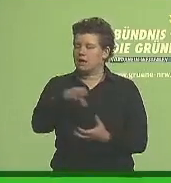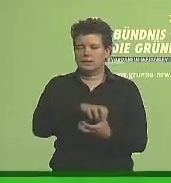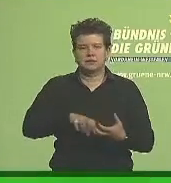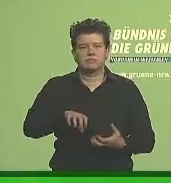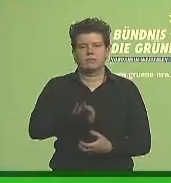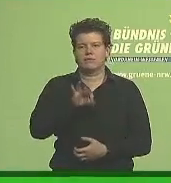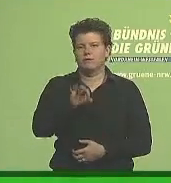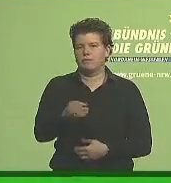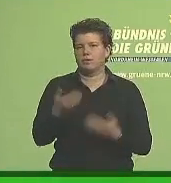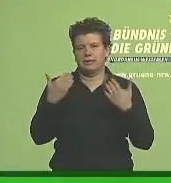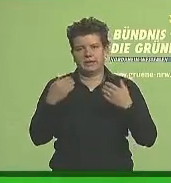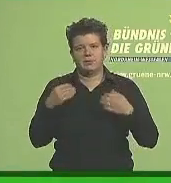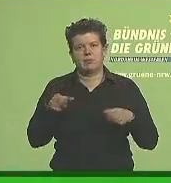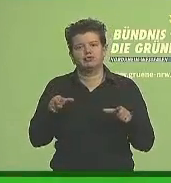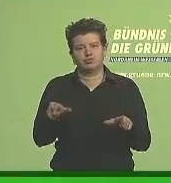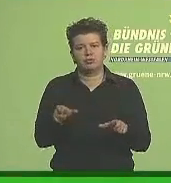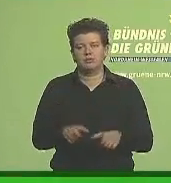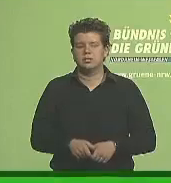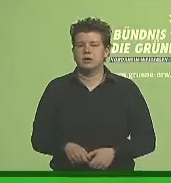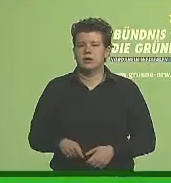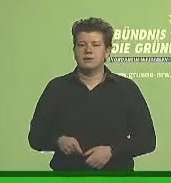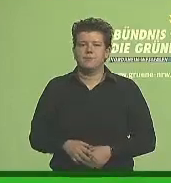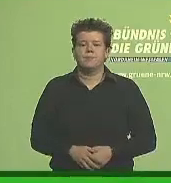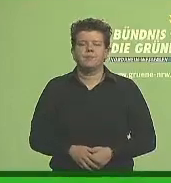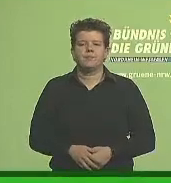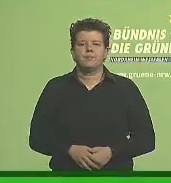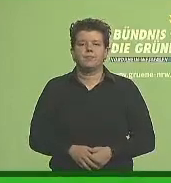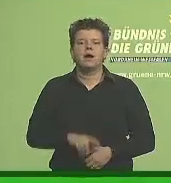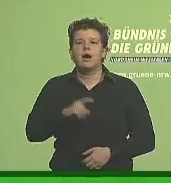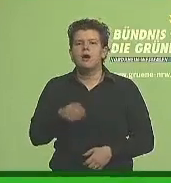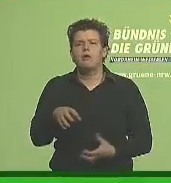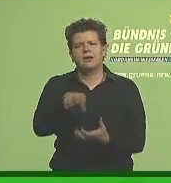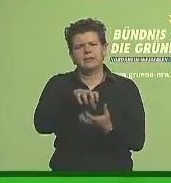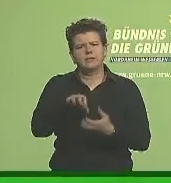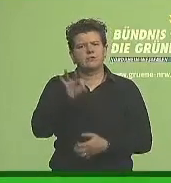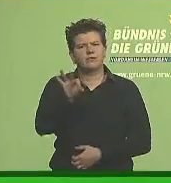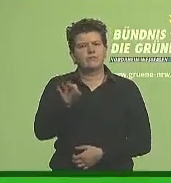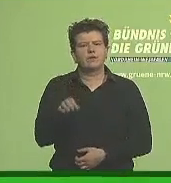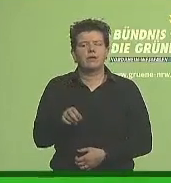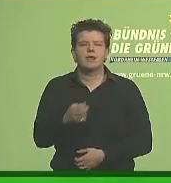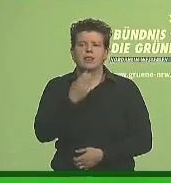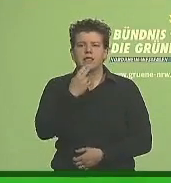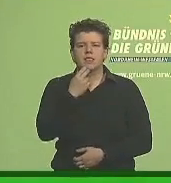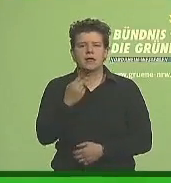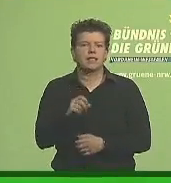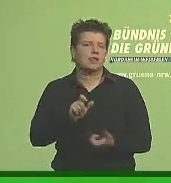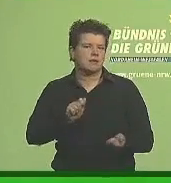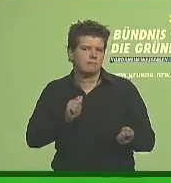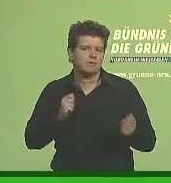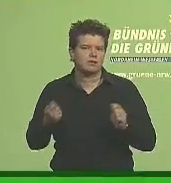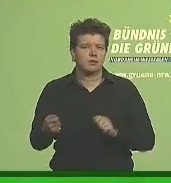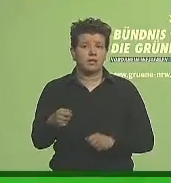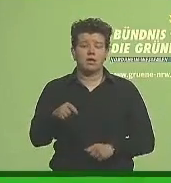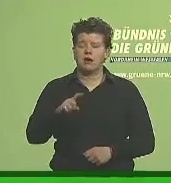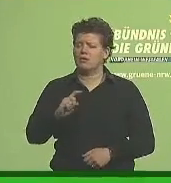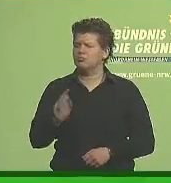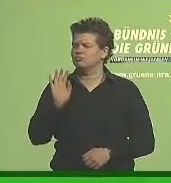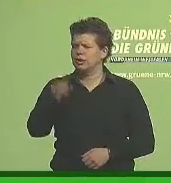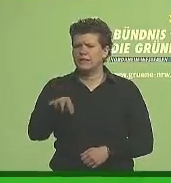Katastrophe für die Energiewende. Die Bundesregierung ist auch eine Katastrophe für Nordrhein-Westfalen. Und